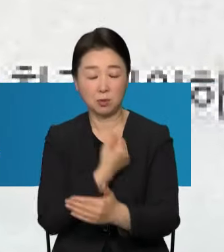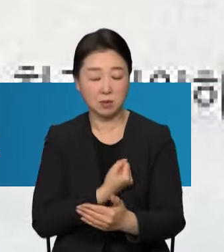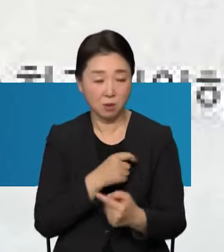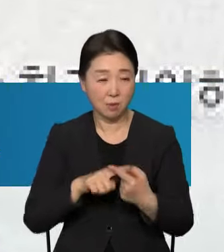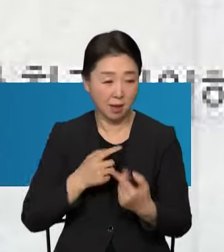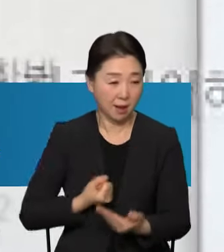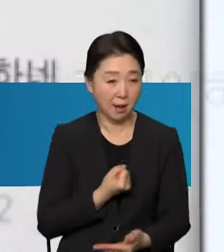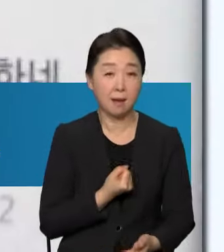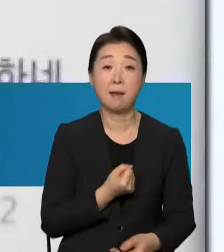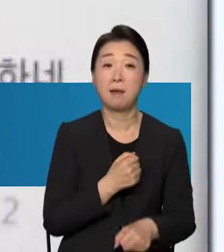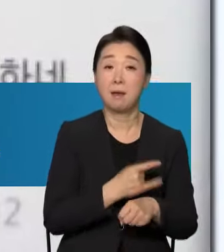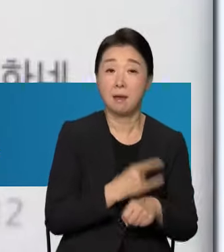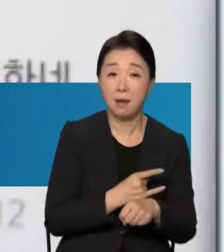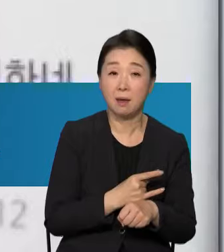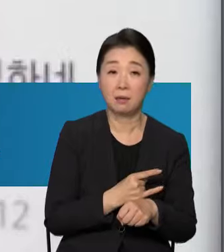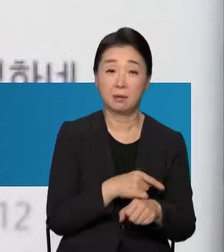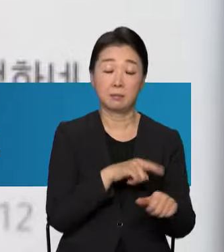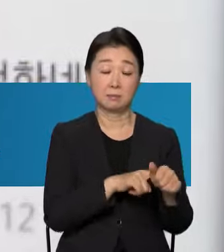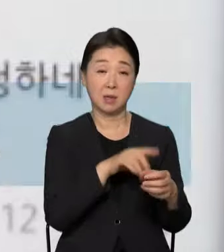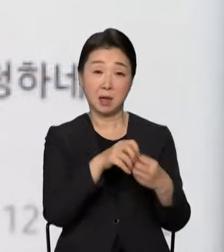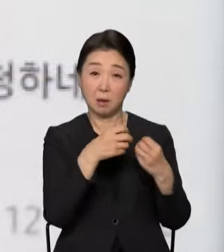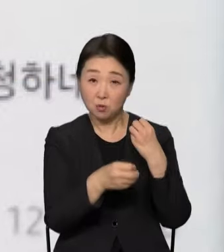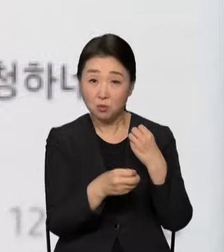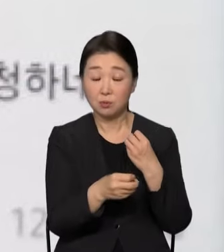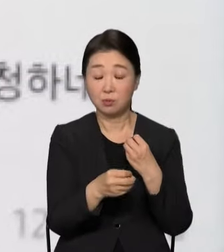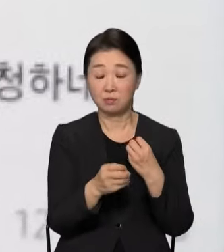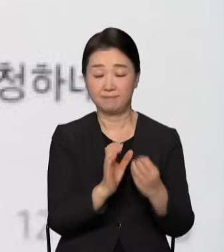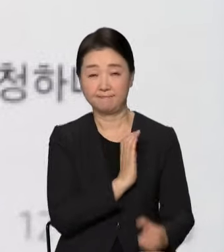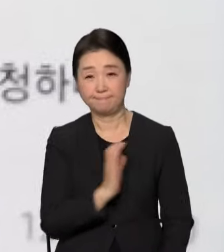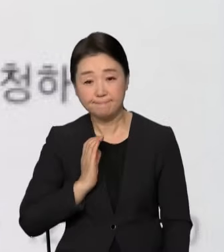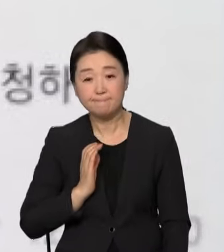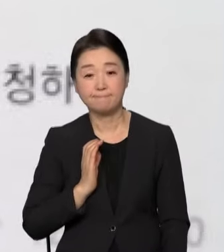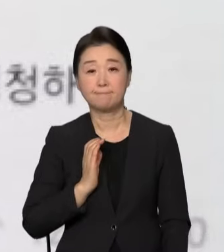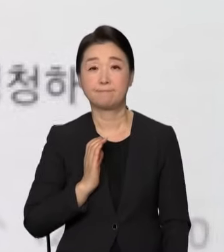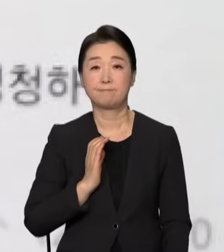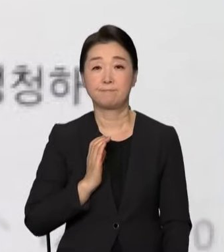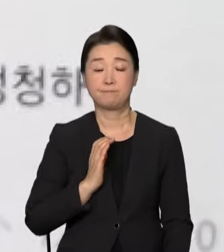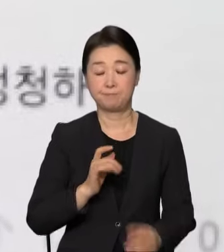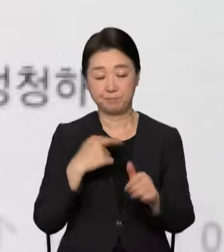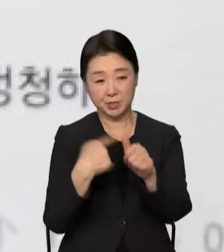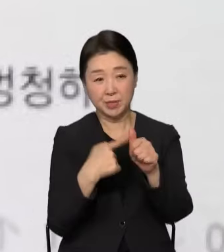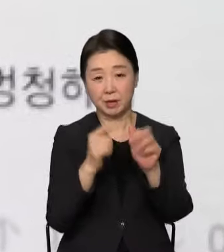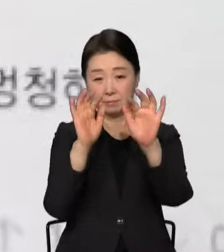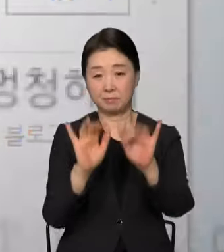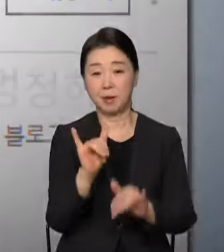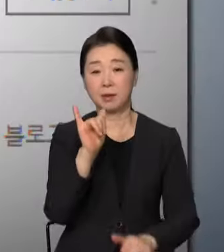그대로 가져갈 것이라며 A씨를 감귤, 부역자라고 비난하는 내용이 쓰여 있었습니다.